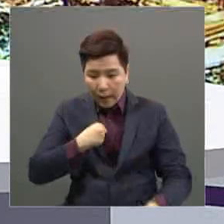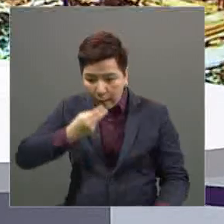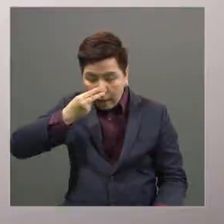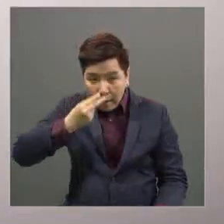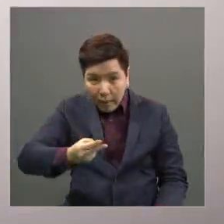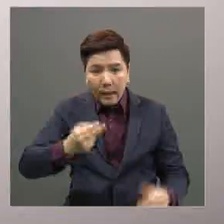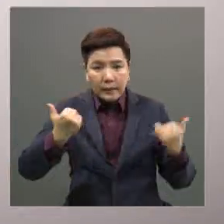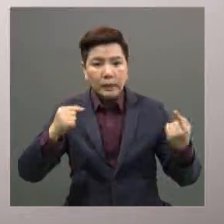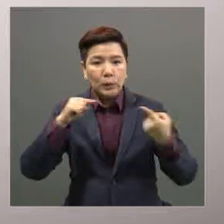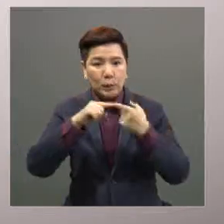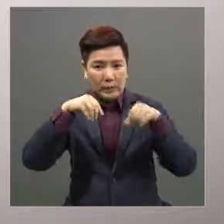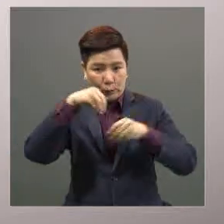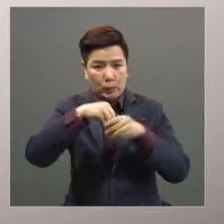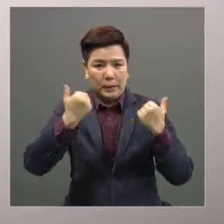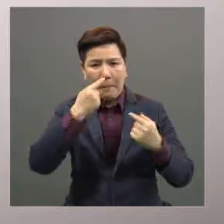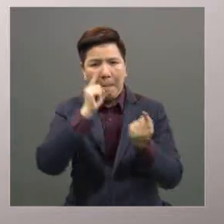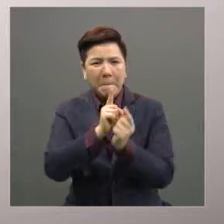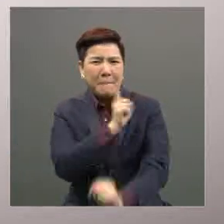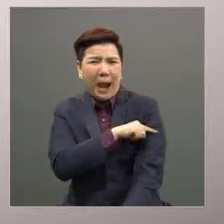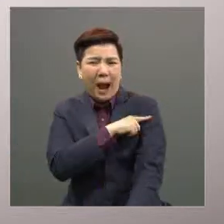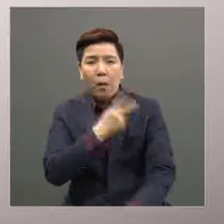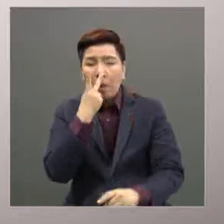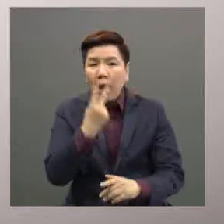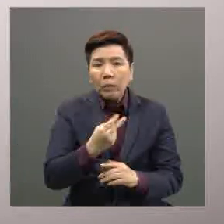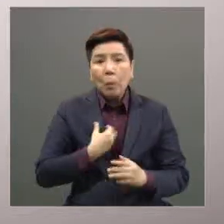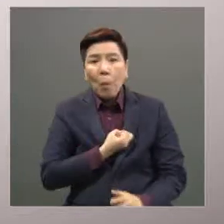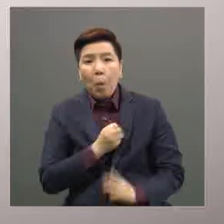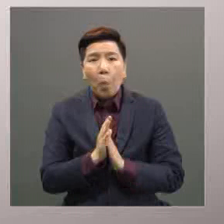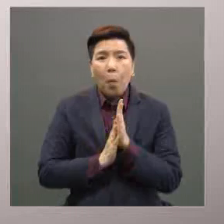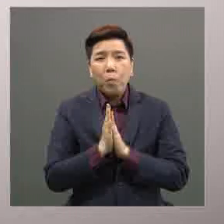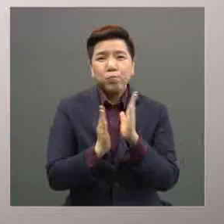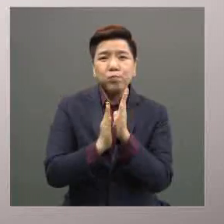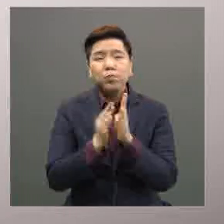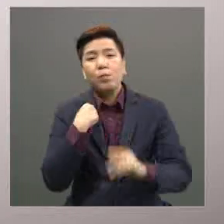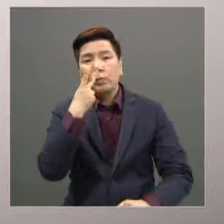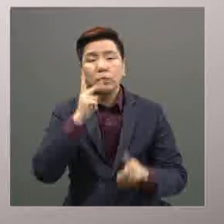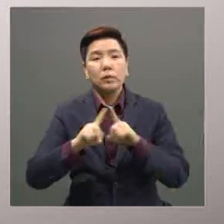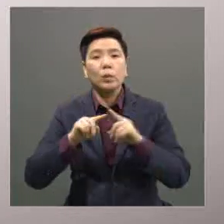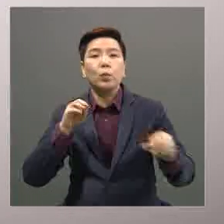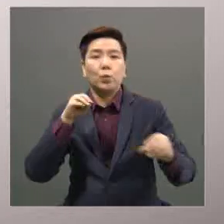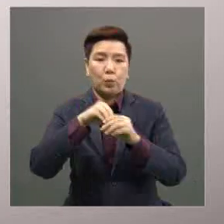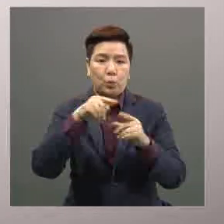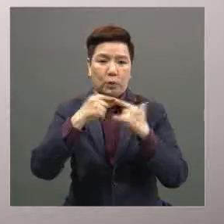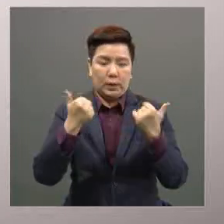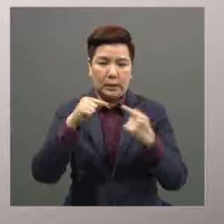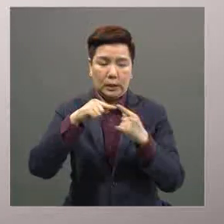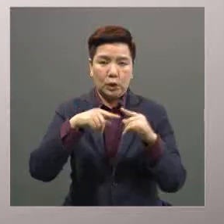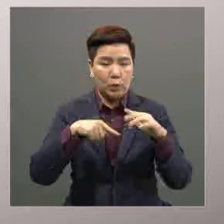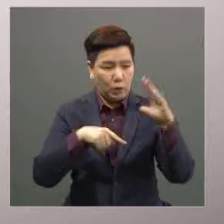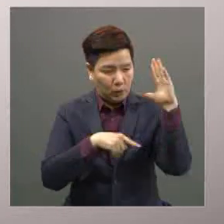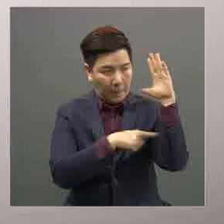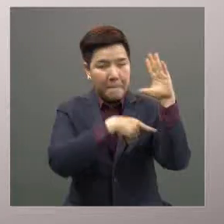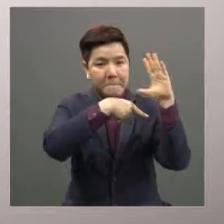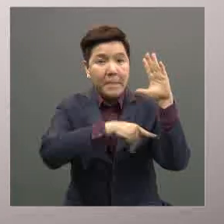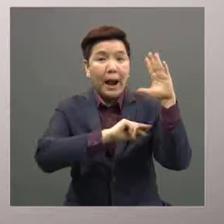ครั้งนึงนะโชวอีกแล้วเหรอครับใช่เขาก็อู้หคนที่เขาชอบแล้วเตื่นเต้นกันมากครั้งนี้เนี่ยมาปรากฏตัวอยู่ที่อุทยานแห่งชาติหมู่เกาะสุรินทร์จังหวัด